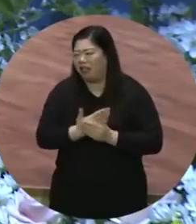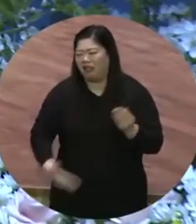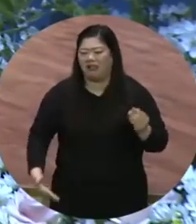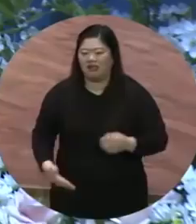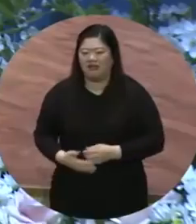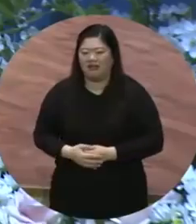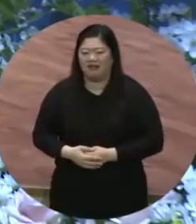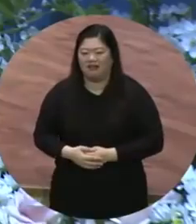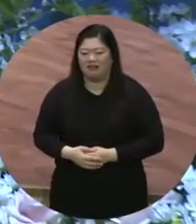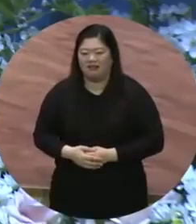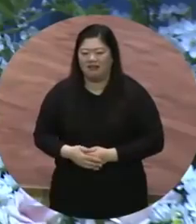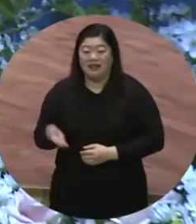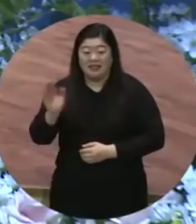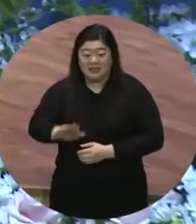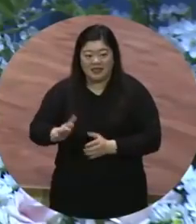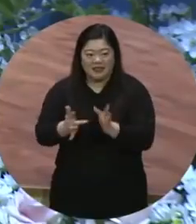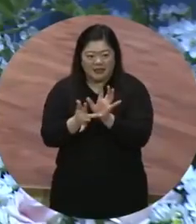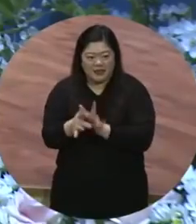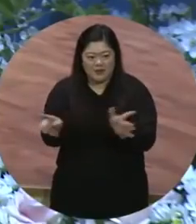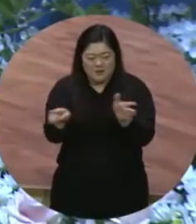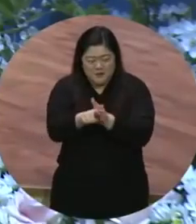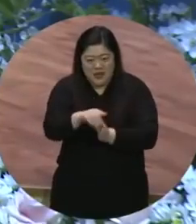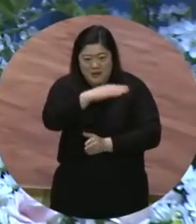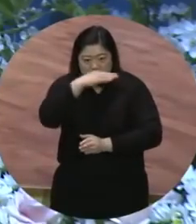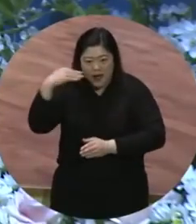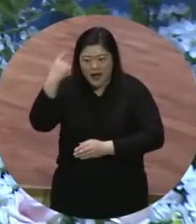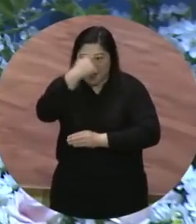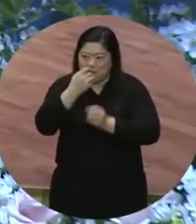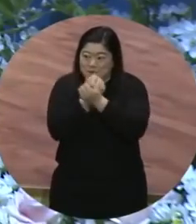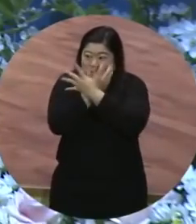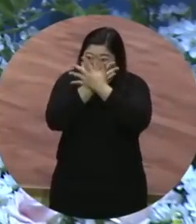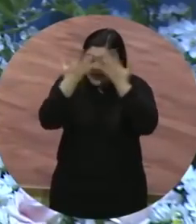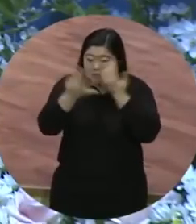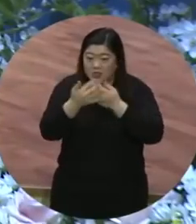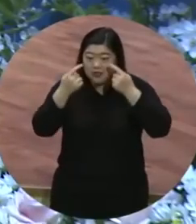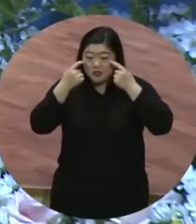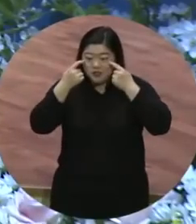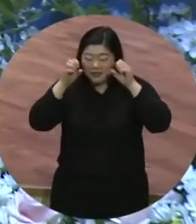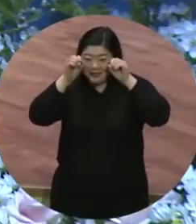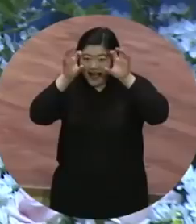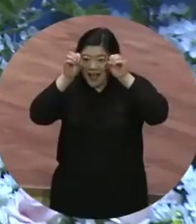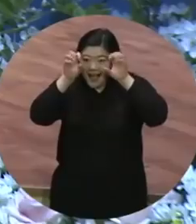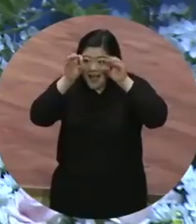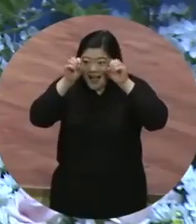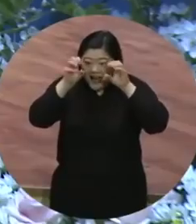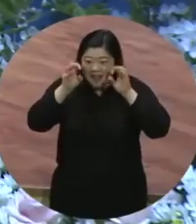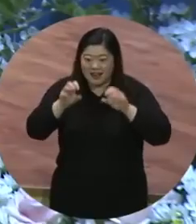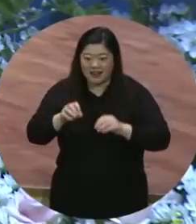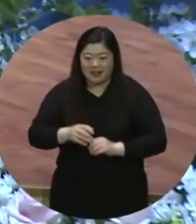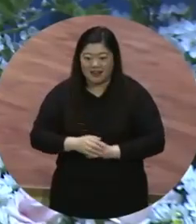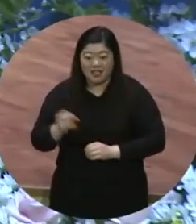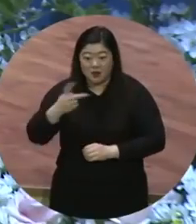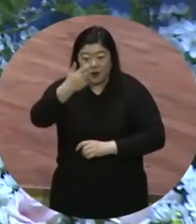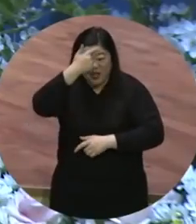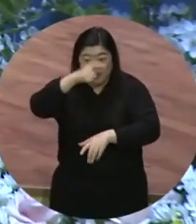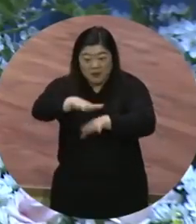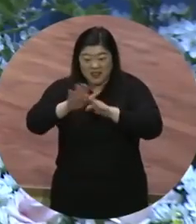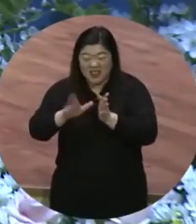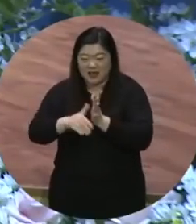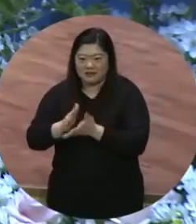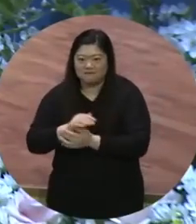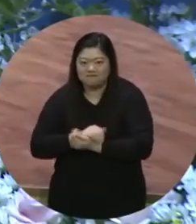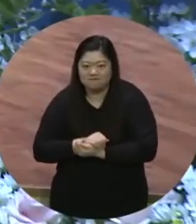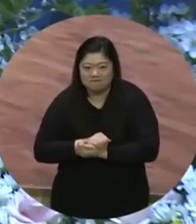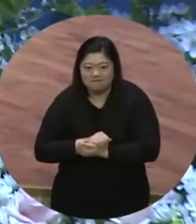새로운 막, 부흥의 이 주역으로 쓰인 많은 사람들은요, 눈빛이 다릅니다. 신앙 자세가 다릅니다. 예배 드리는 자세,